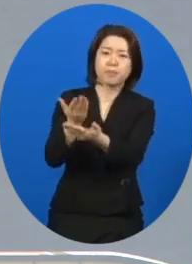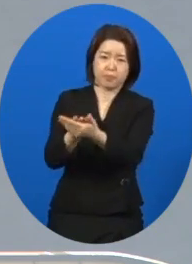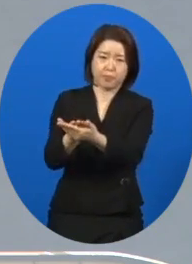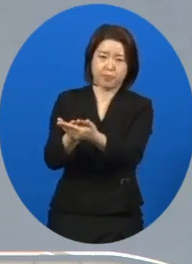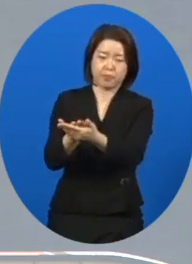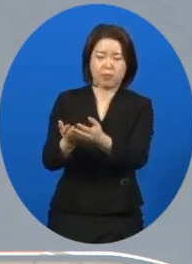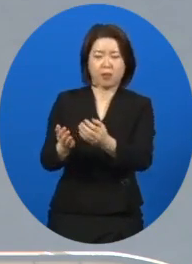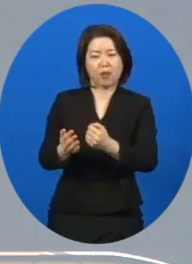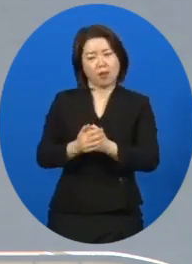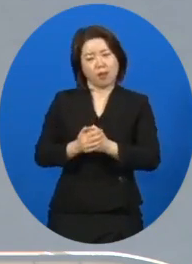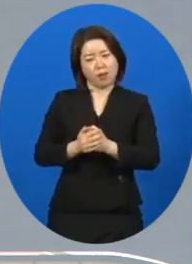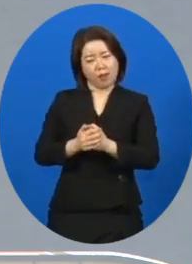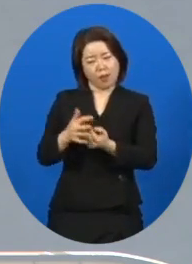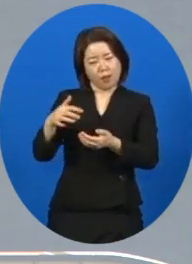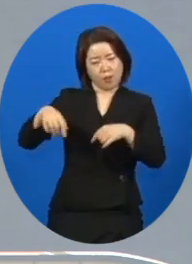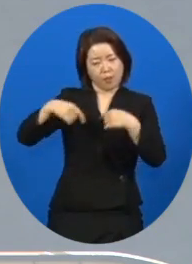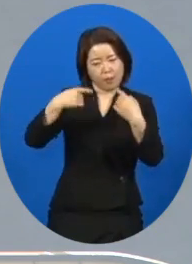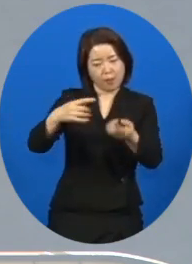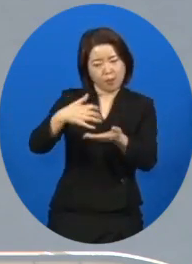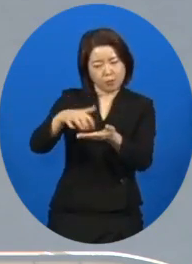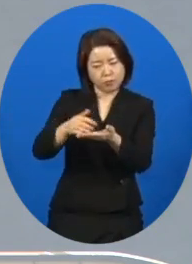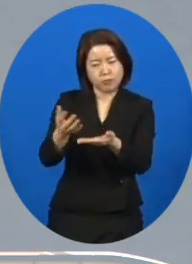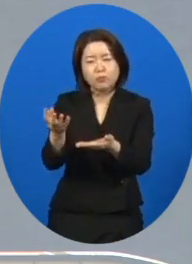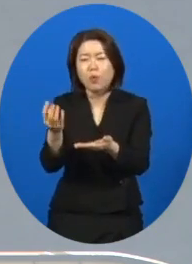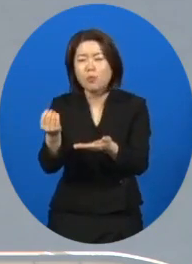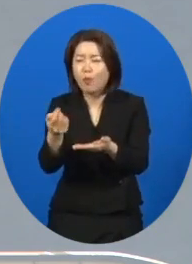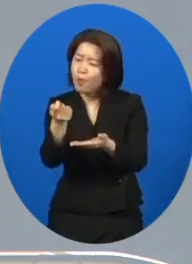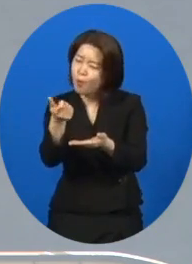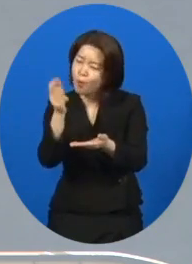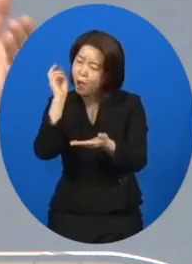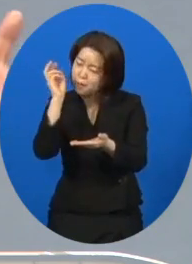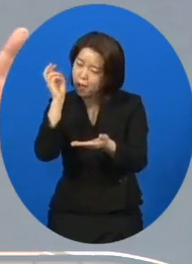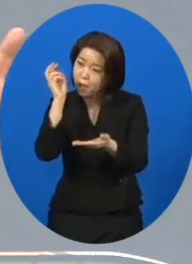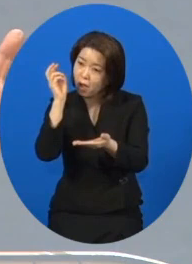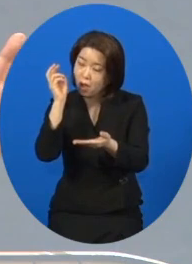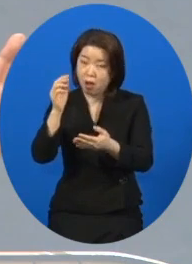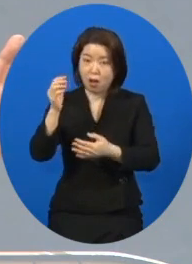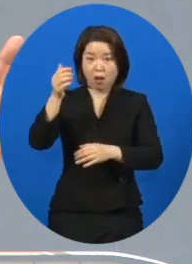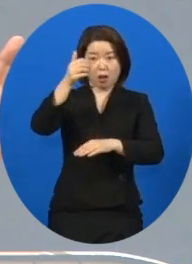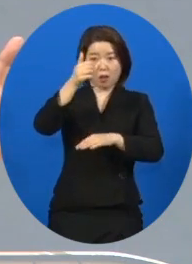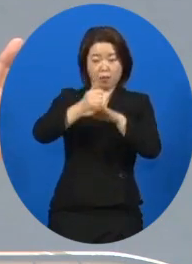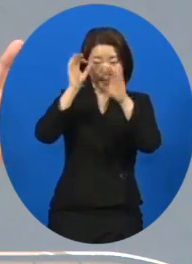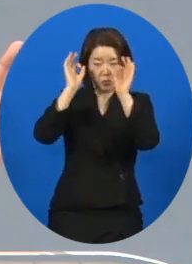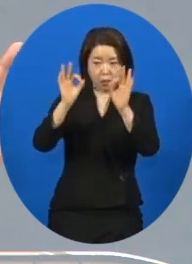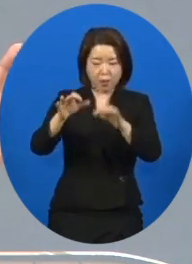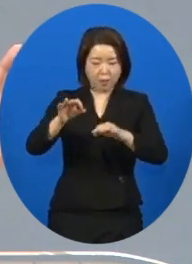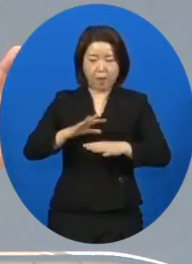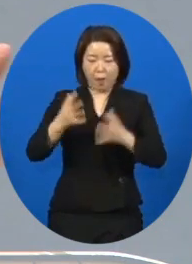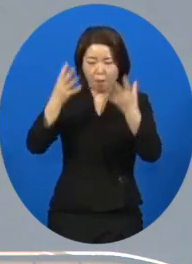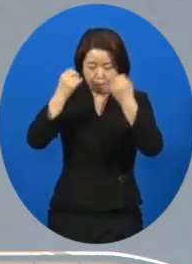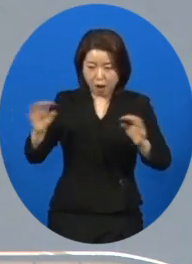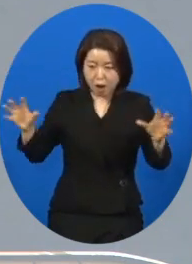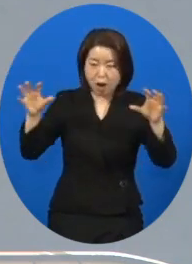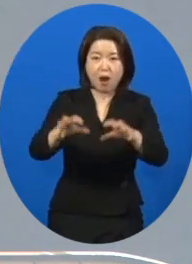몇 명이나 올까 걱정을 했는데 깜짝 놀라게 정말 많은 분들이 모이셨어요.